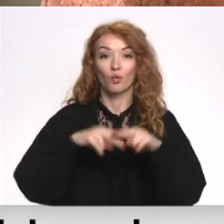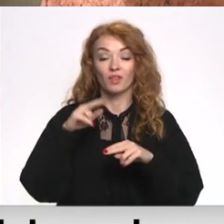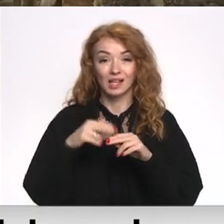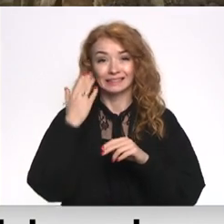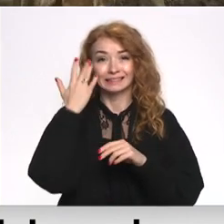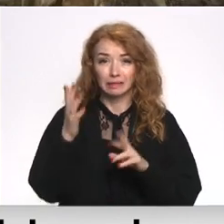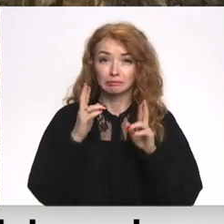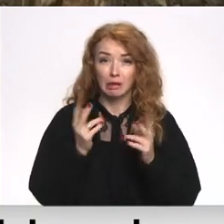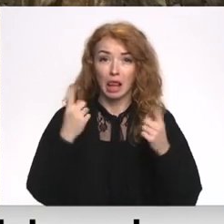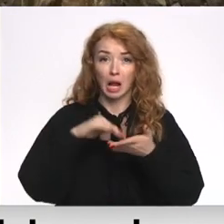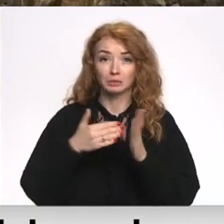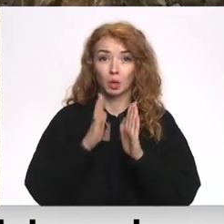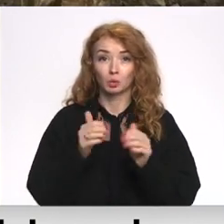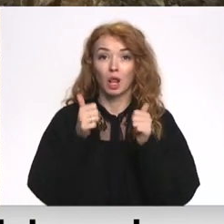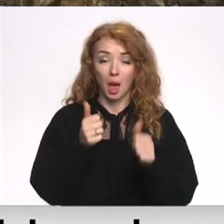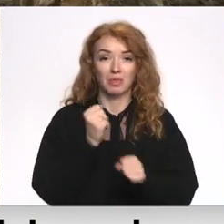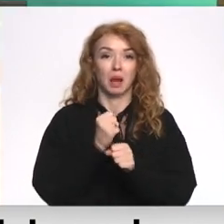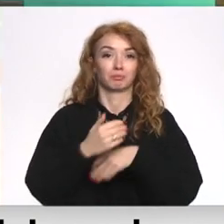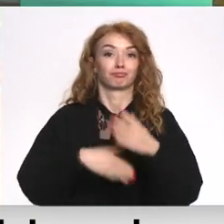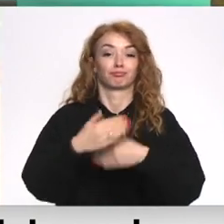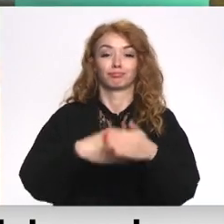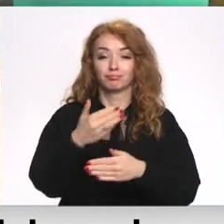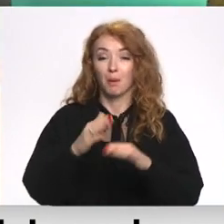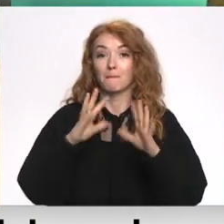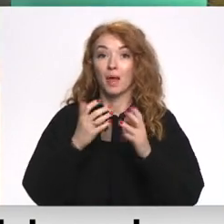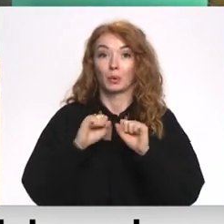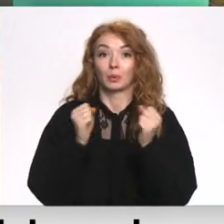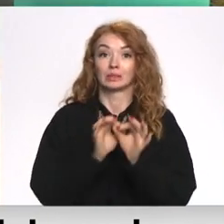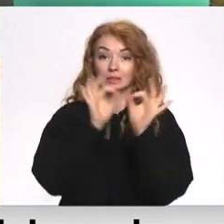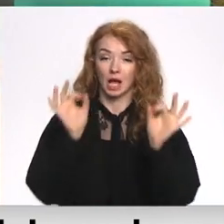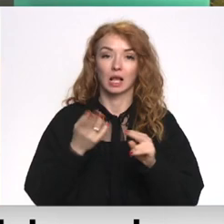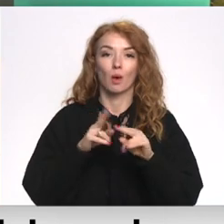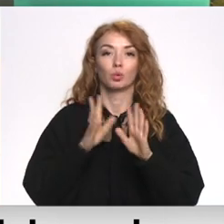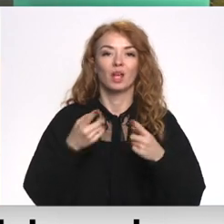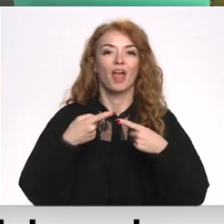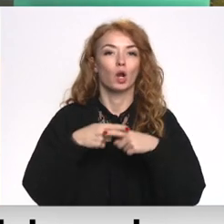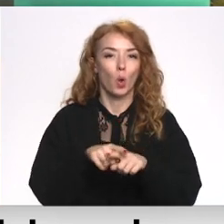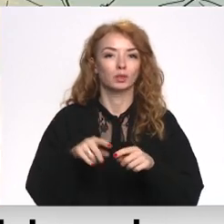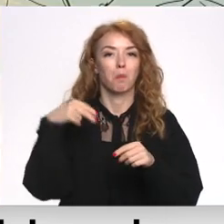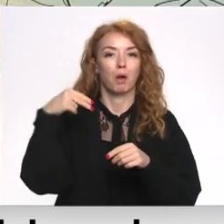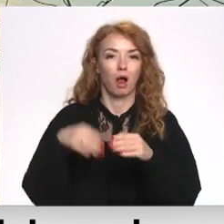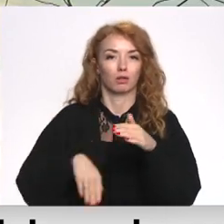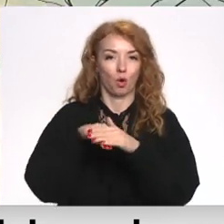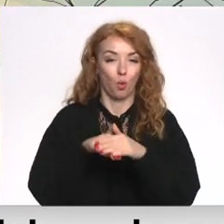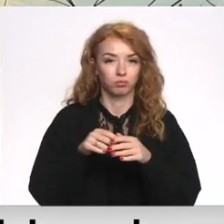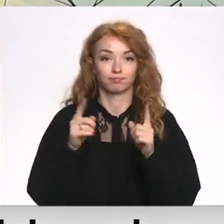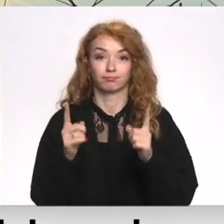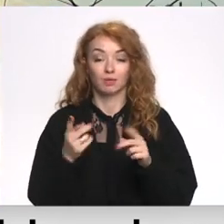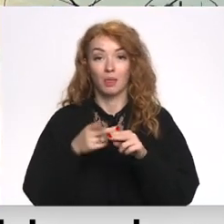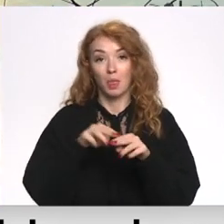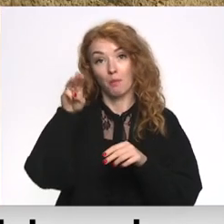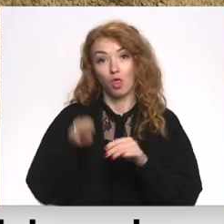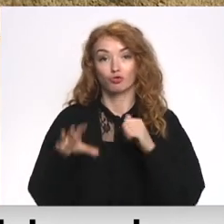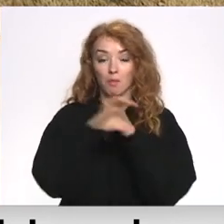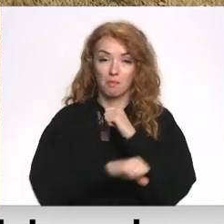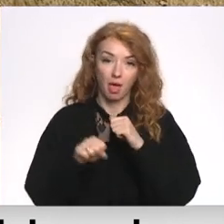pieturēsies labs un darbs varēs turpināt raiti, bet salām sākoties būs tehnoloģiskais pārtraukums. Tāpēc jau mēneša beigās varētu